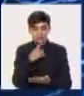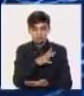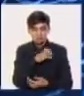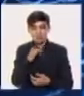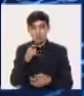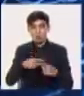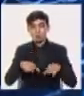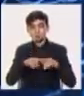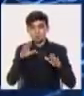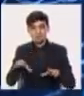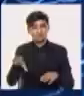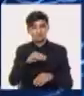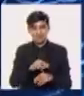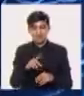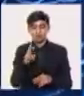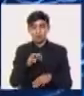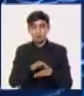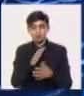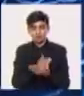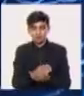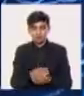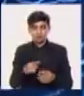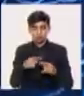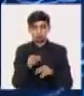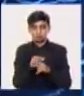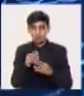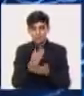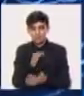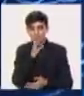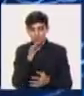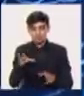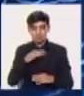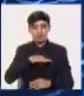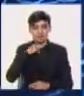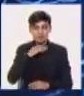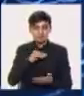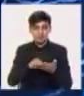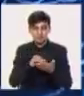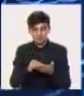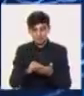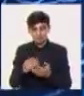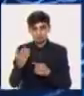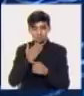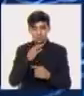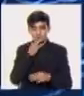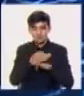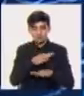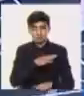Облыста барлық науқастарға қажетті деңгейде көмек көрсетілуде, дәрі-дәрмек жеткілікті деген жазбаша жауап жіберді.